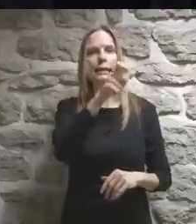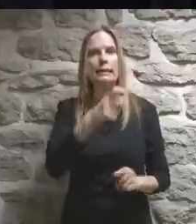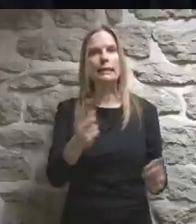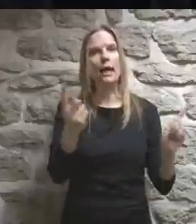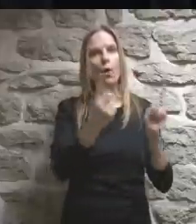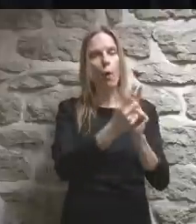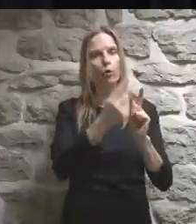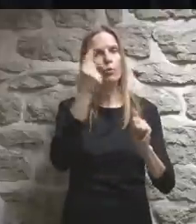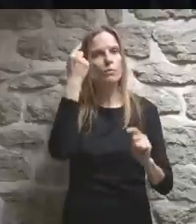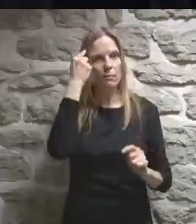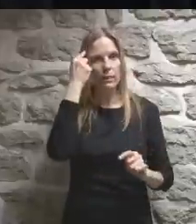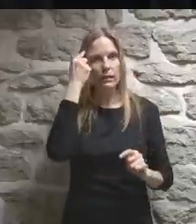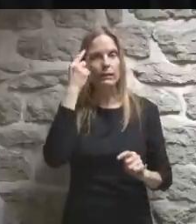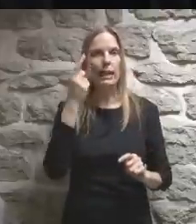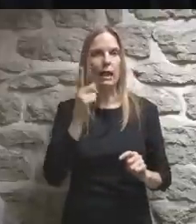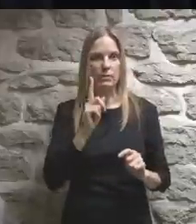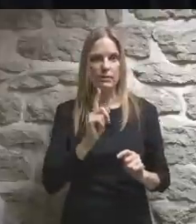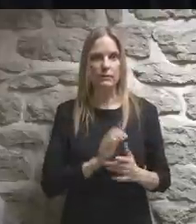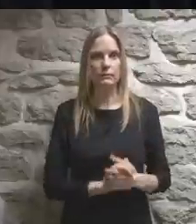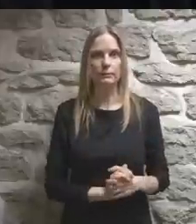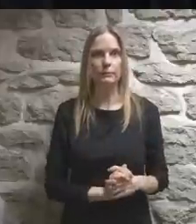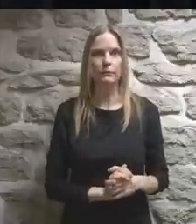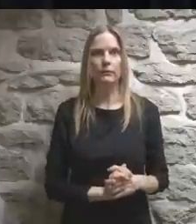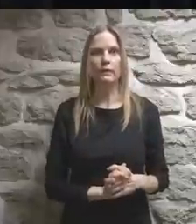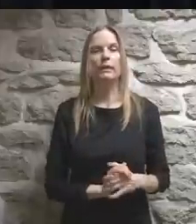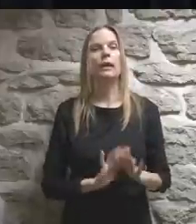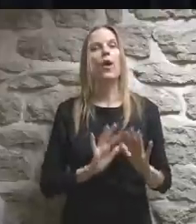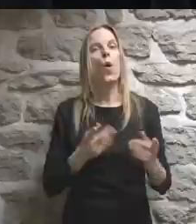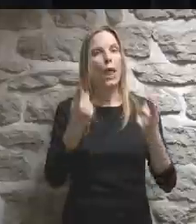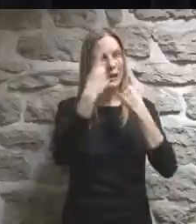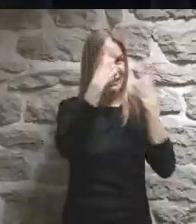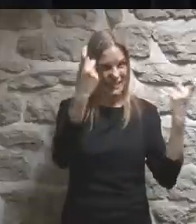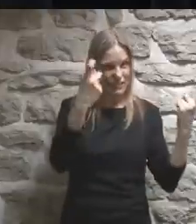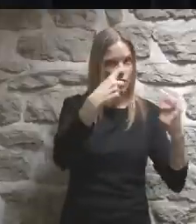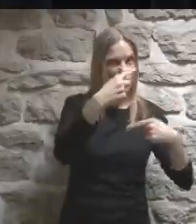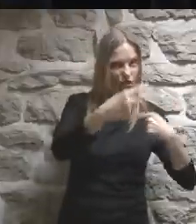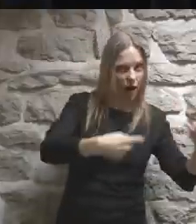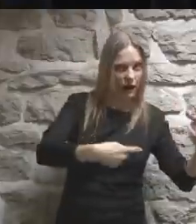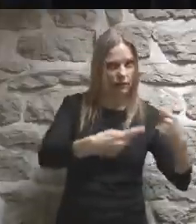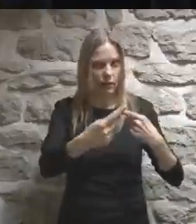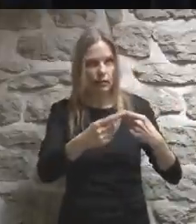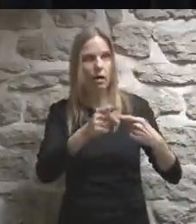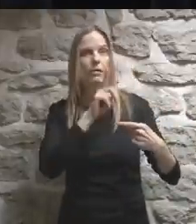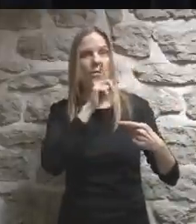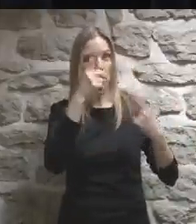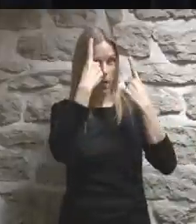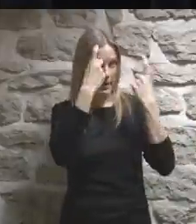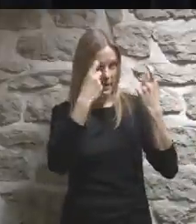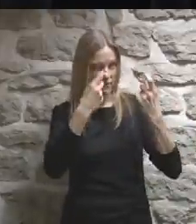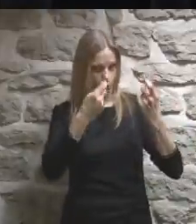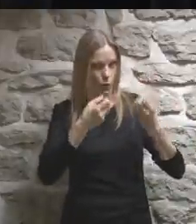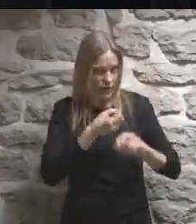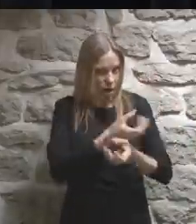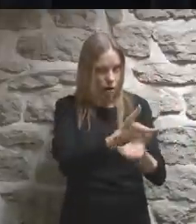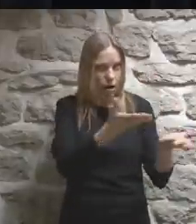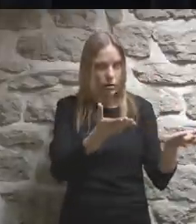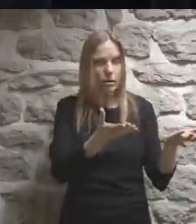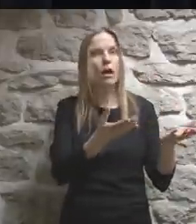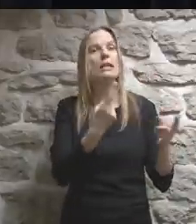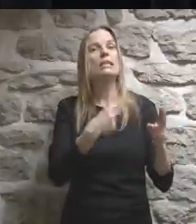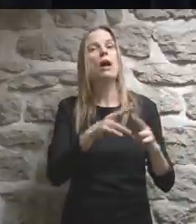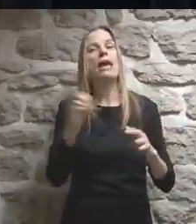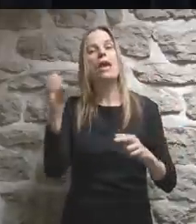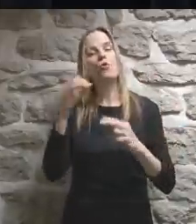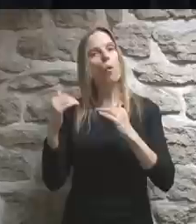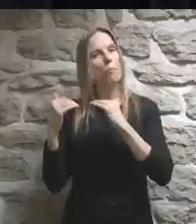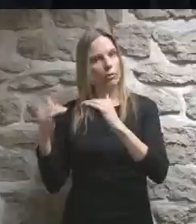mõte on ühelt poolt vahetada infot olla samas inforuumis, sest meil on olnud Euroopa tasandil kohtumisi, meil ei ole